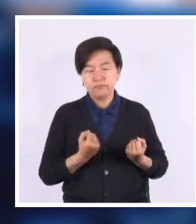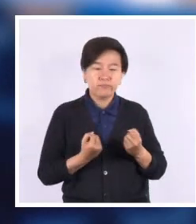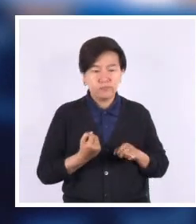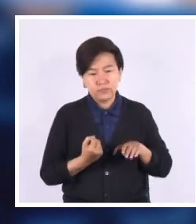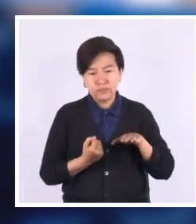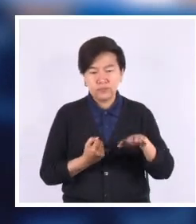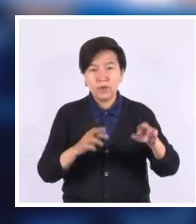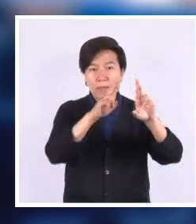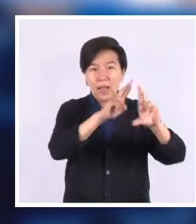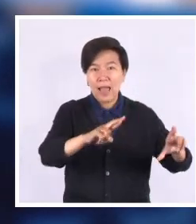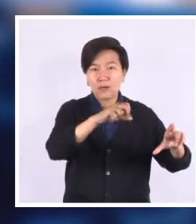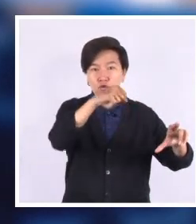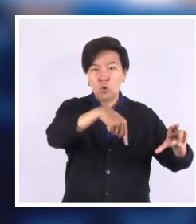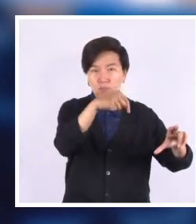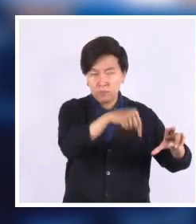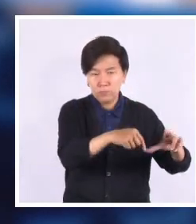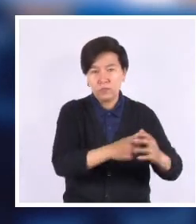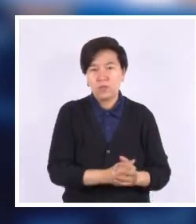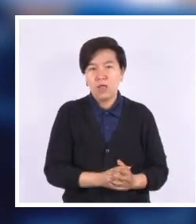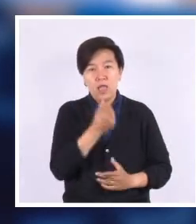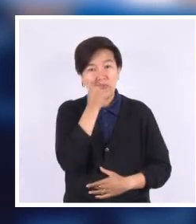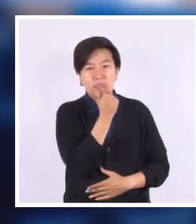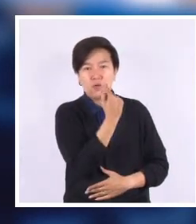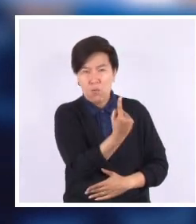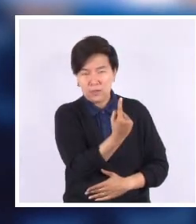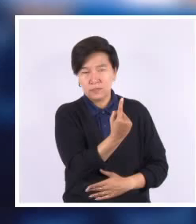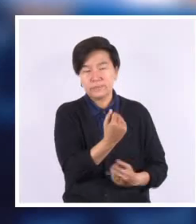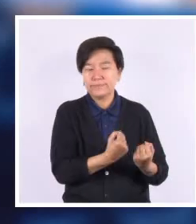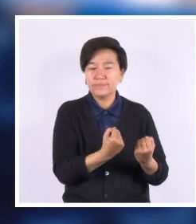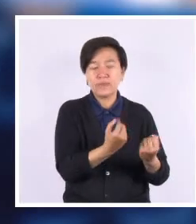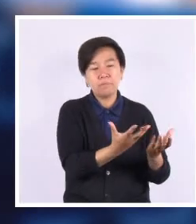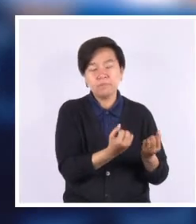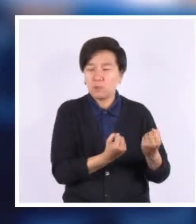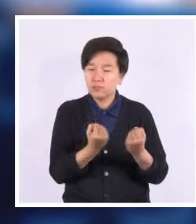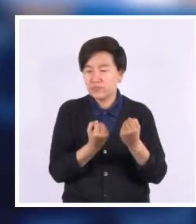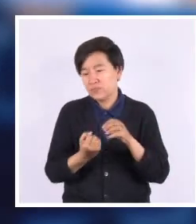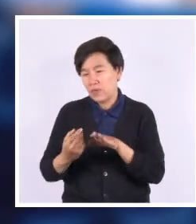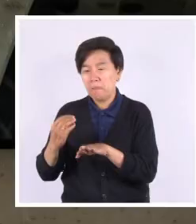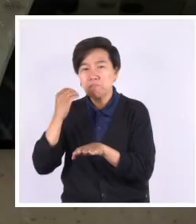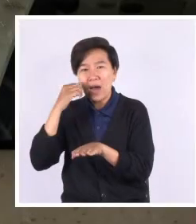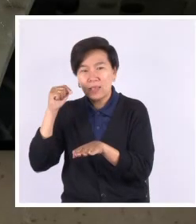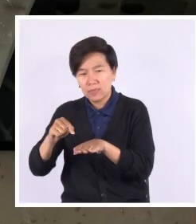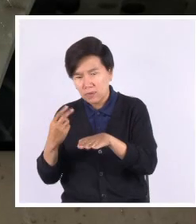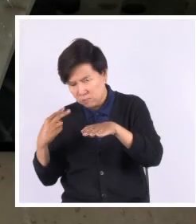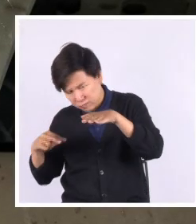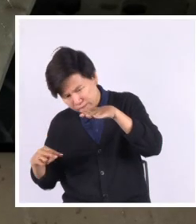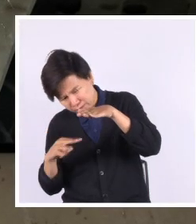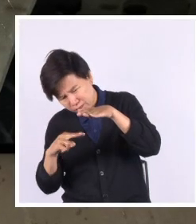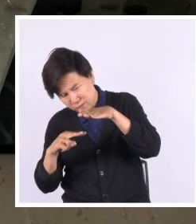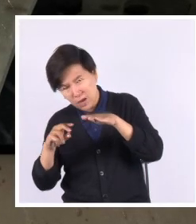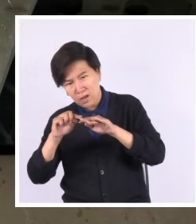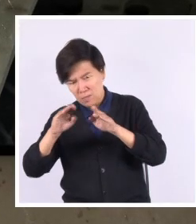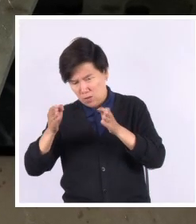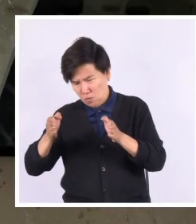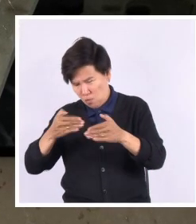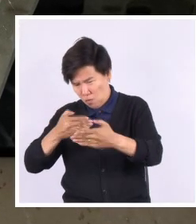อทิ้งเอาไว้1วันรับกลับมาบ้านเนี่ยมุดเข้าไปสำรวจใต้ท้องรถไปเจอกล่องสีดำๆติดอยู่บนคานคัสซีกล่องนี้นะคะ